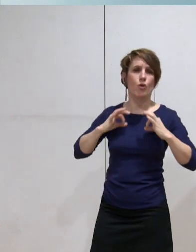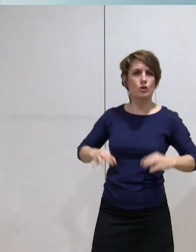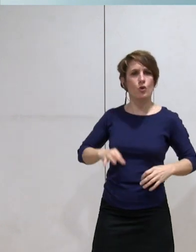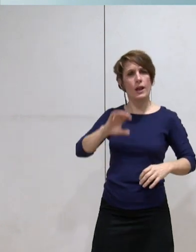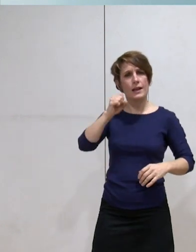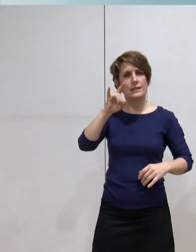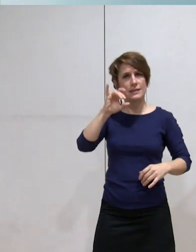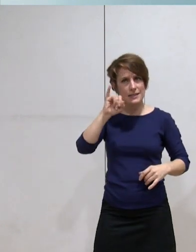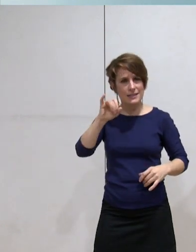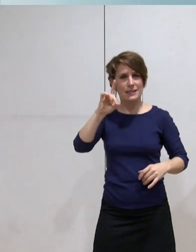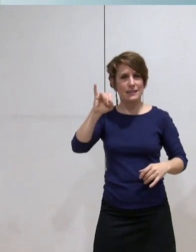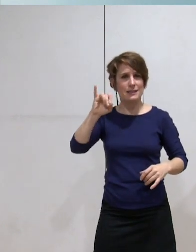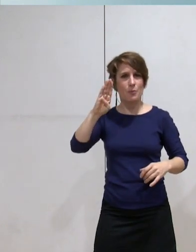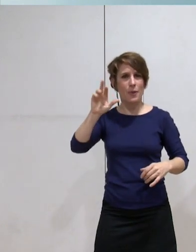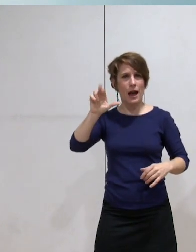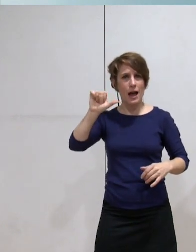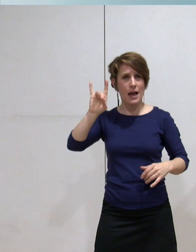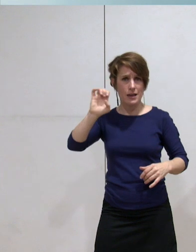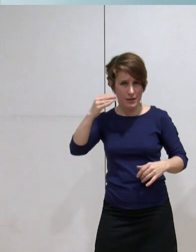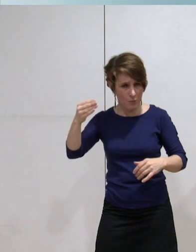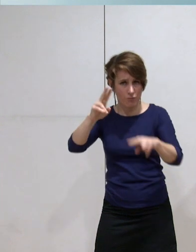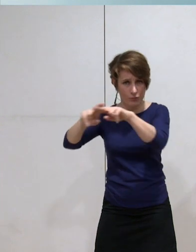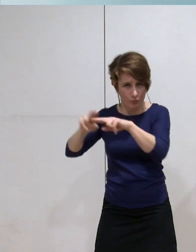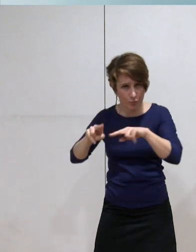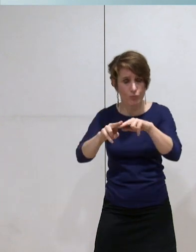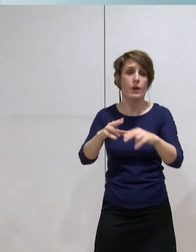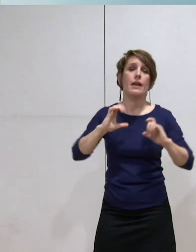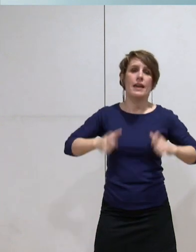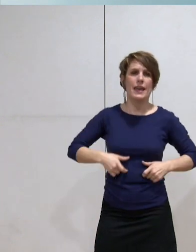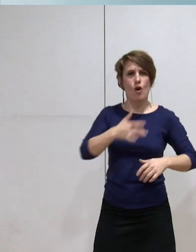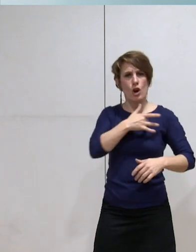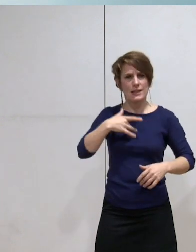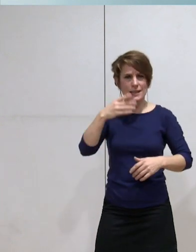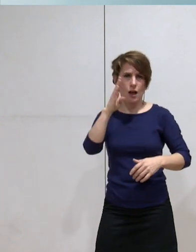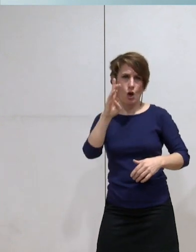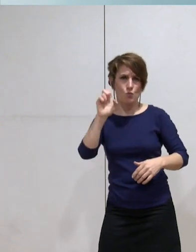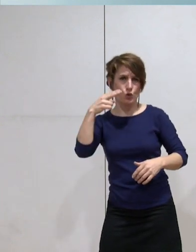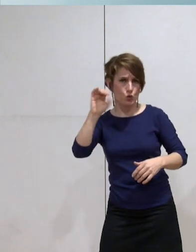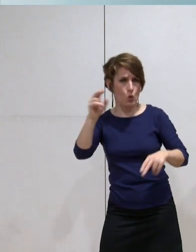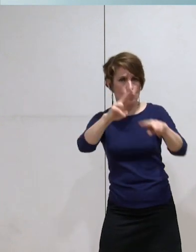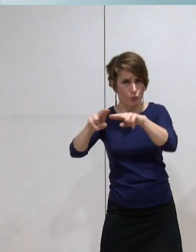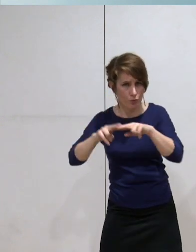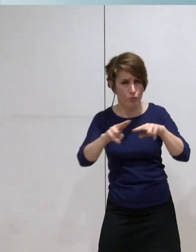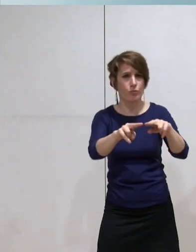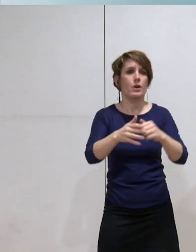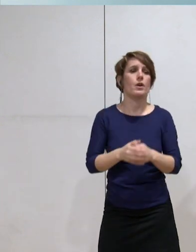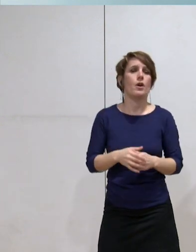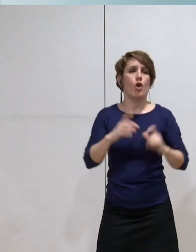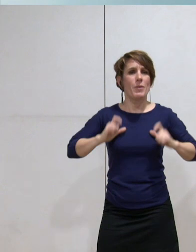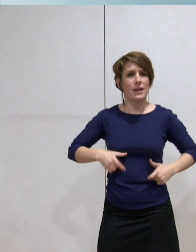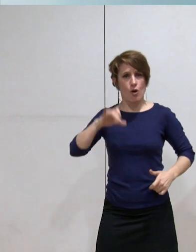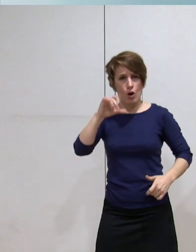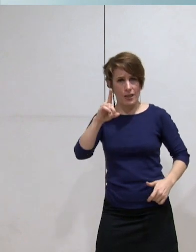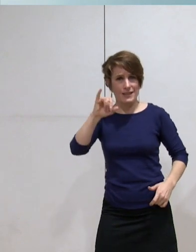Ibrahim le lancement des études et travaux de réhabilitation de l'école saint-bruneo et l'extension de l'école d'Hydro